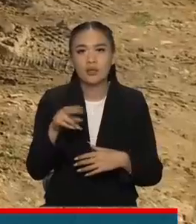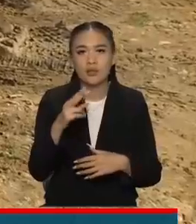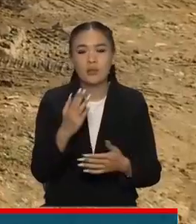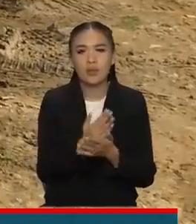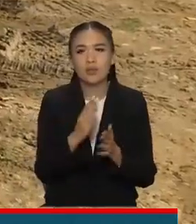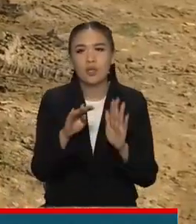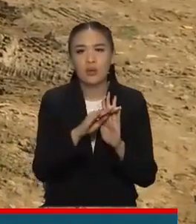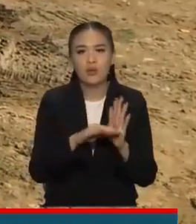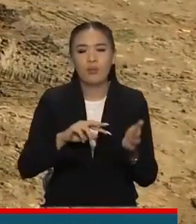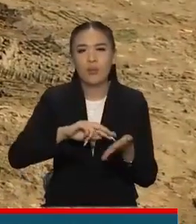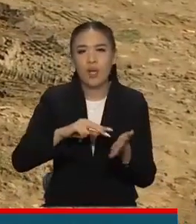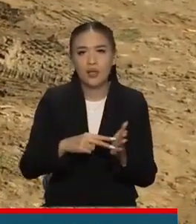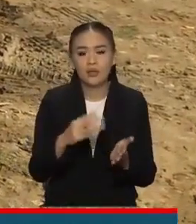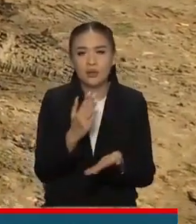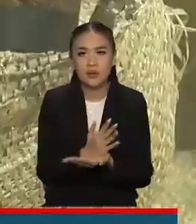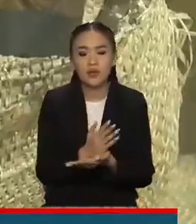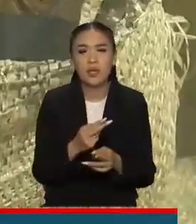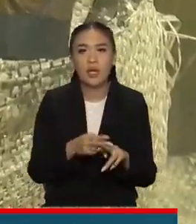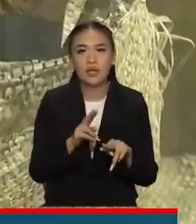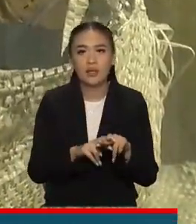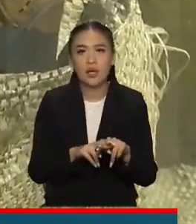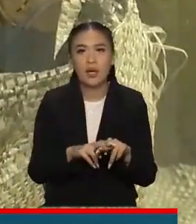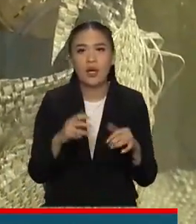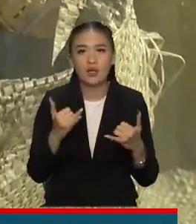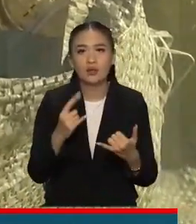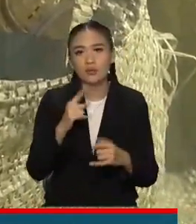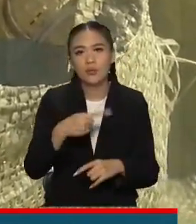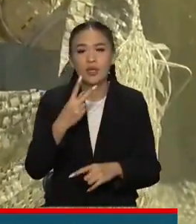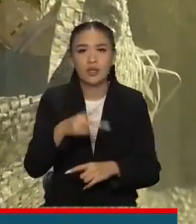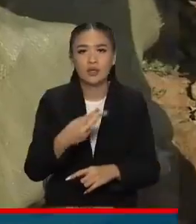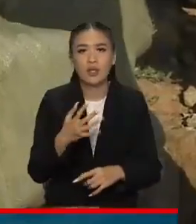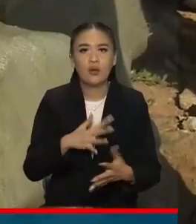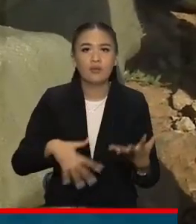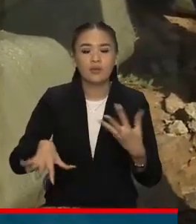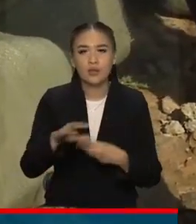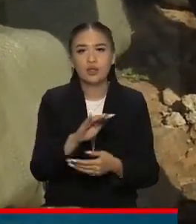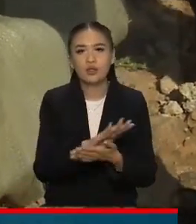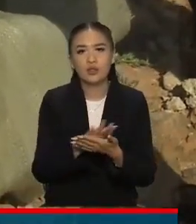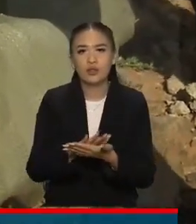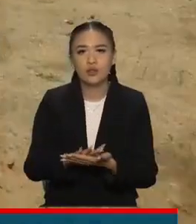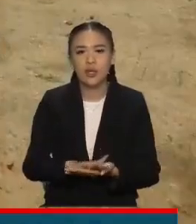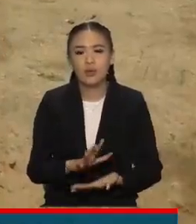жүйелі жоспарлары бар. Ал бүгінше олар айналдырған 1-2 сағаттың ішінде айналаны